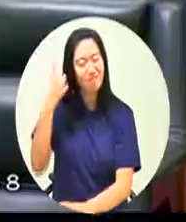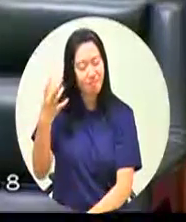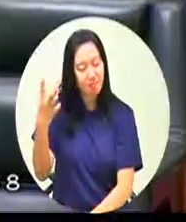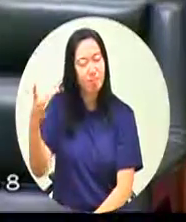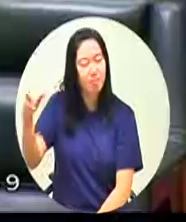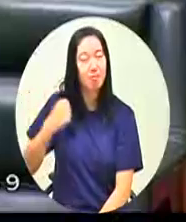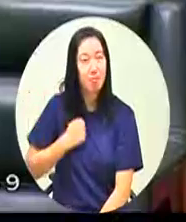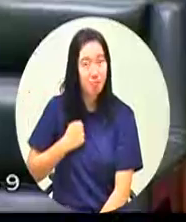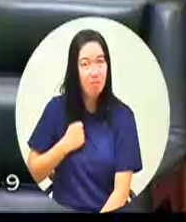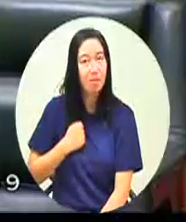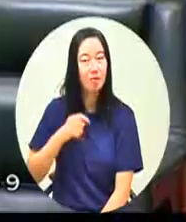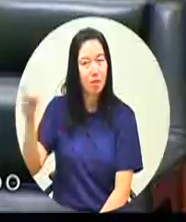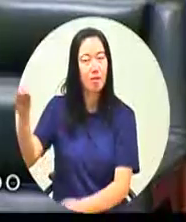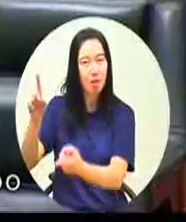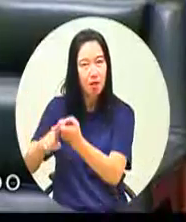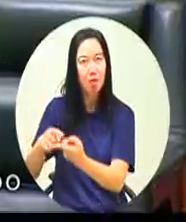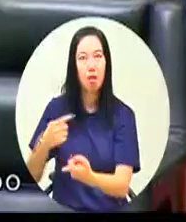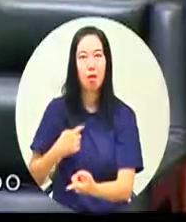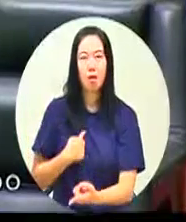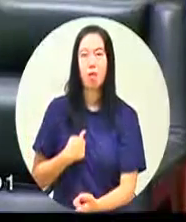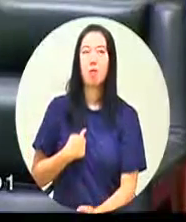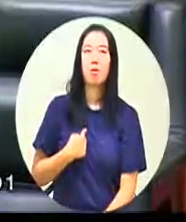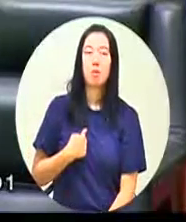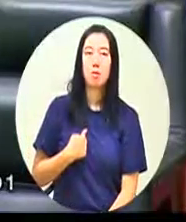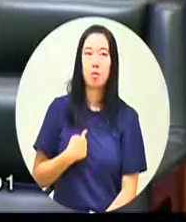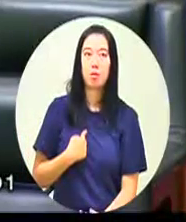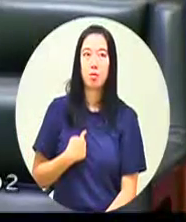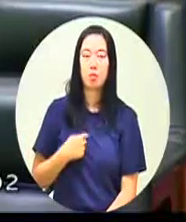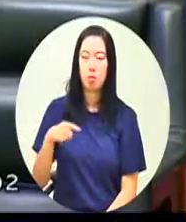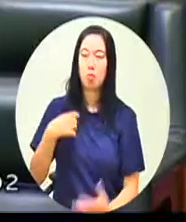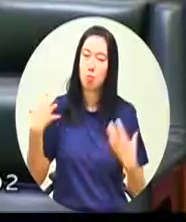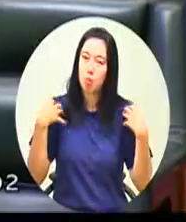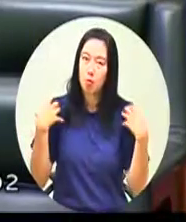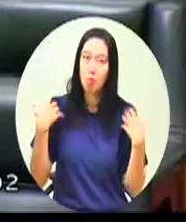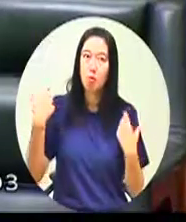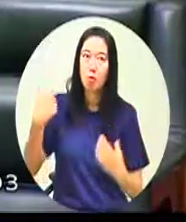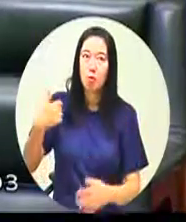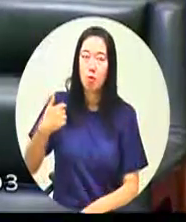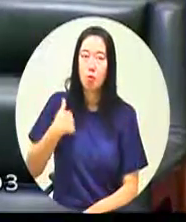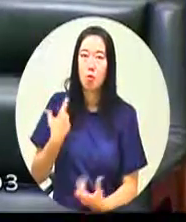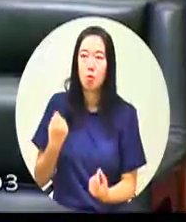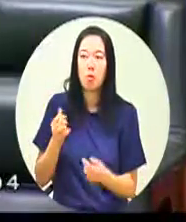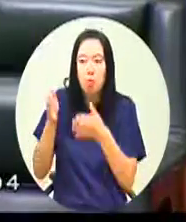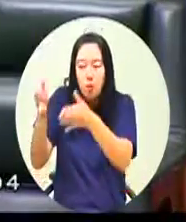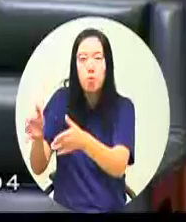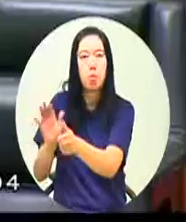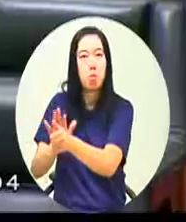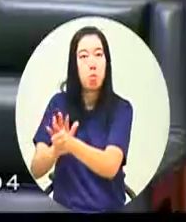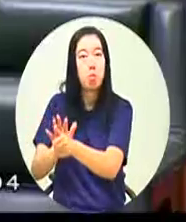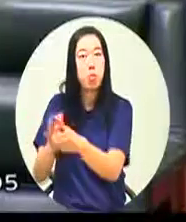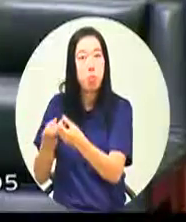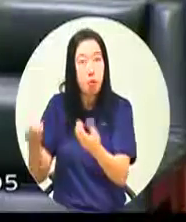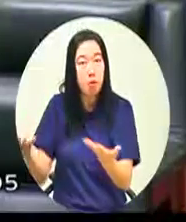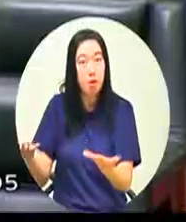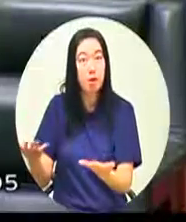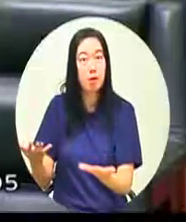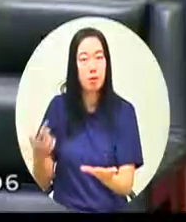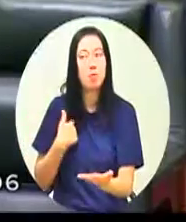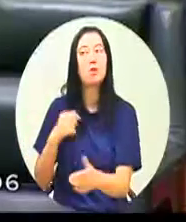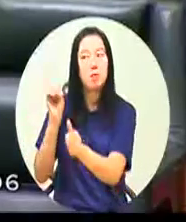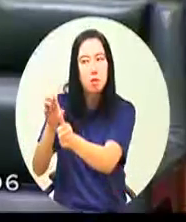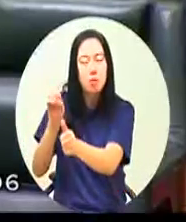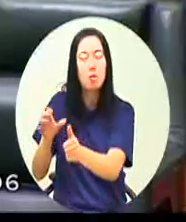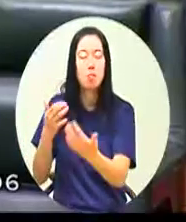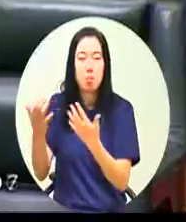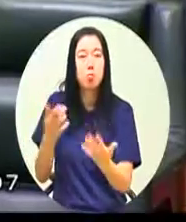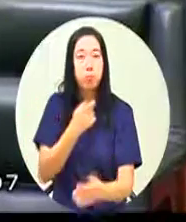有因的理，啊，咱有咱的时间的咱的一寡啊出发点要一对，爱会足清楚安尼啦。我想讲